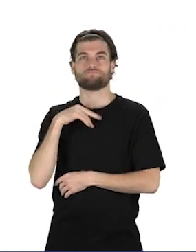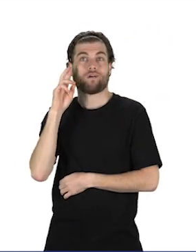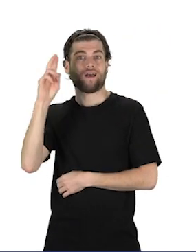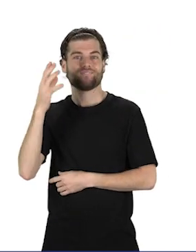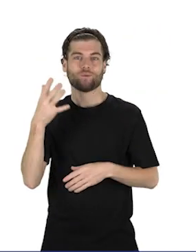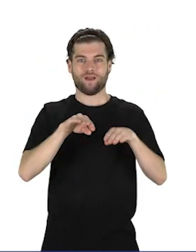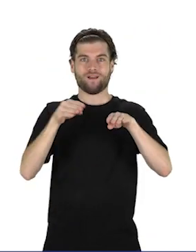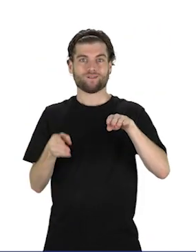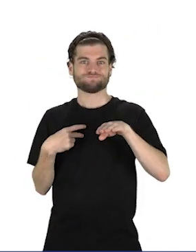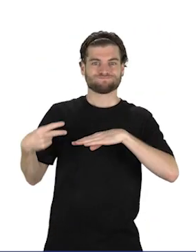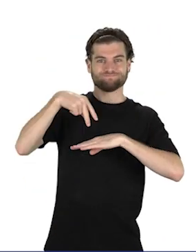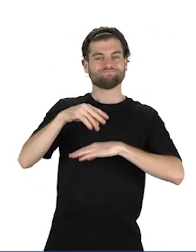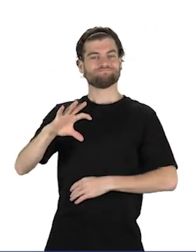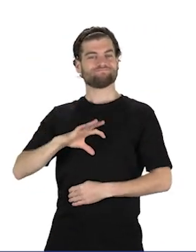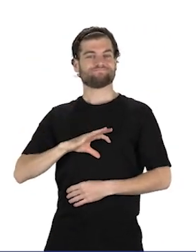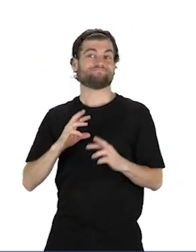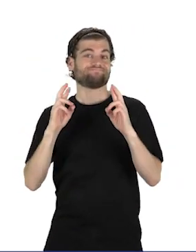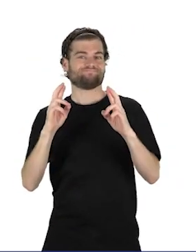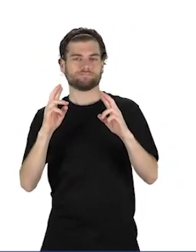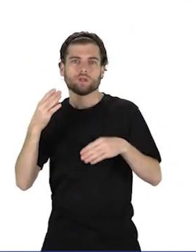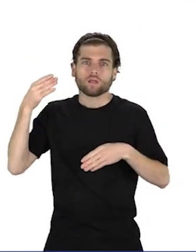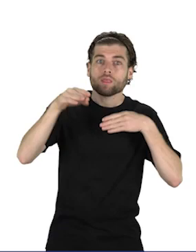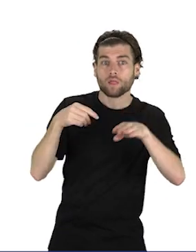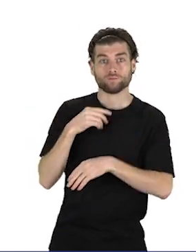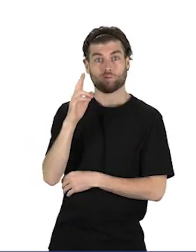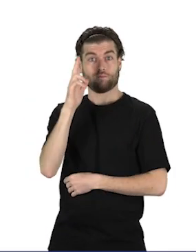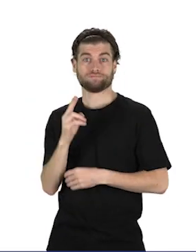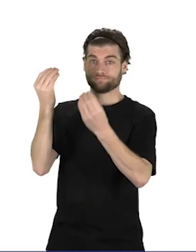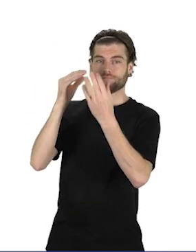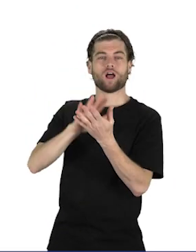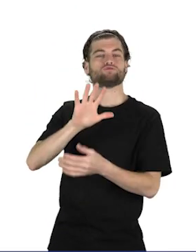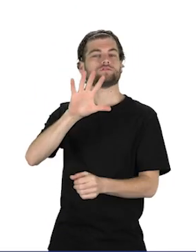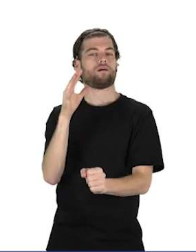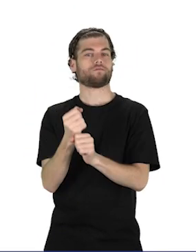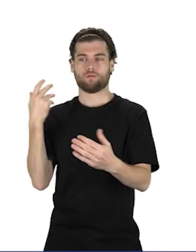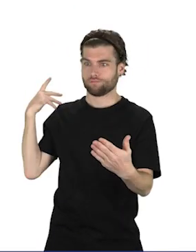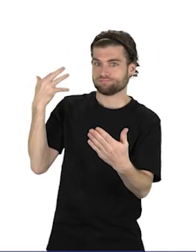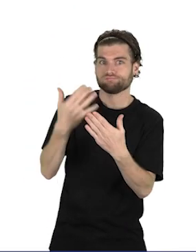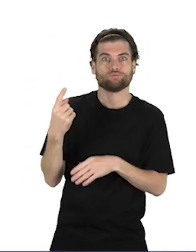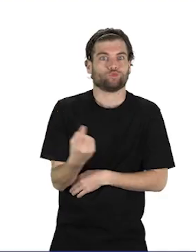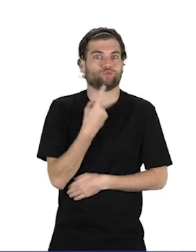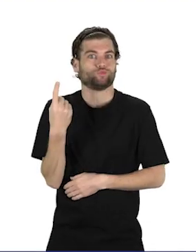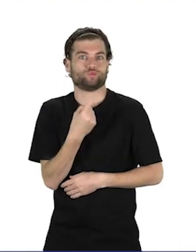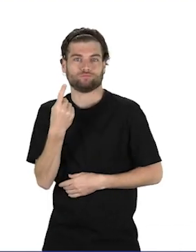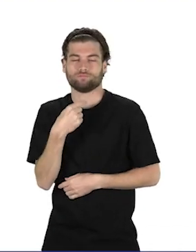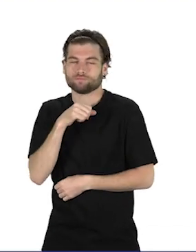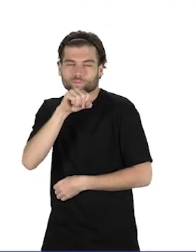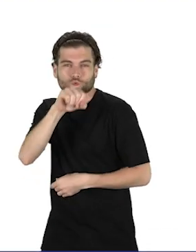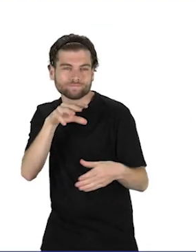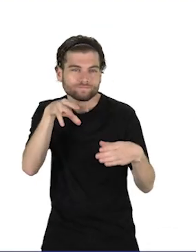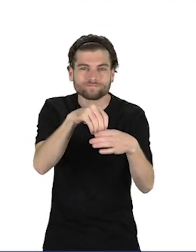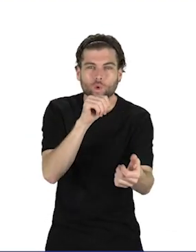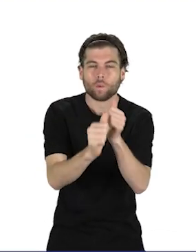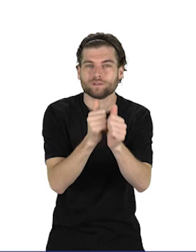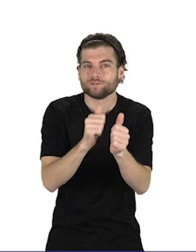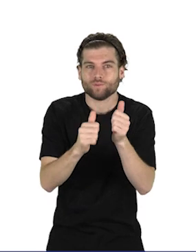J'ai commencé à 5 ans, des cours de natation, tout ça. Et depuis, je ne me suis jamais arrêtée. J'ai commencé la compétition et c'est ça qui m'a plu en fait. Savoir que j'étais douée dans